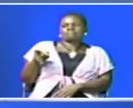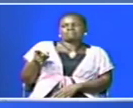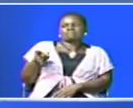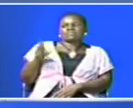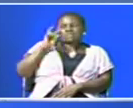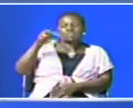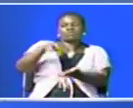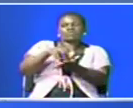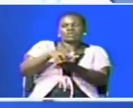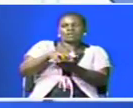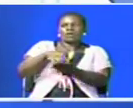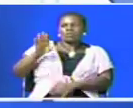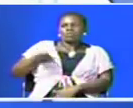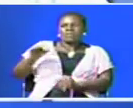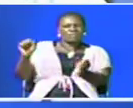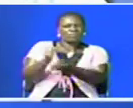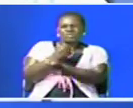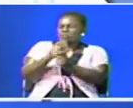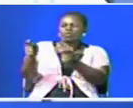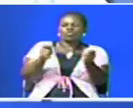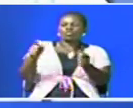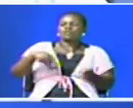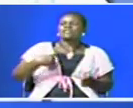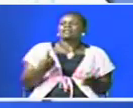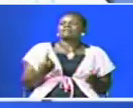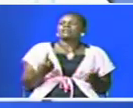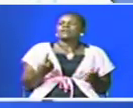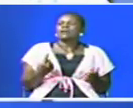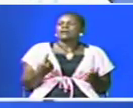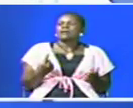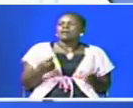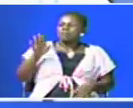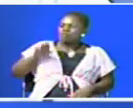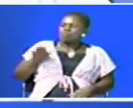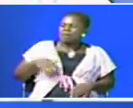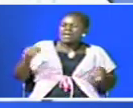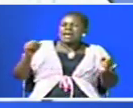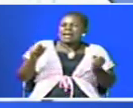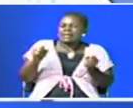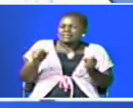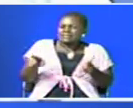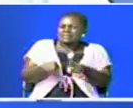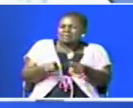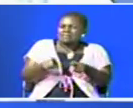vingi vya wanawake. Ukaona mwanamke hawezi kujikontrol. Ukaona